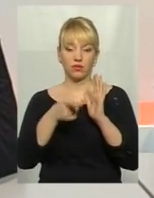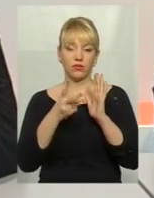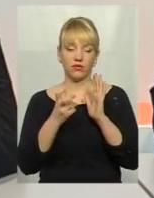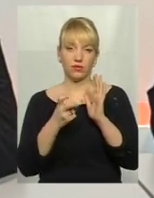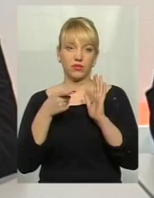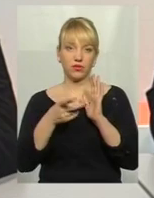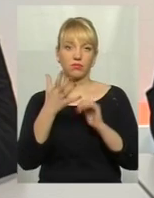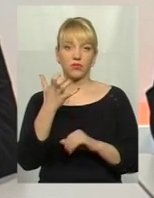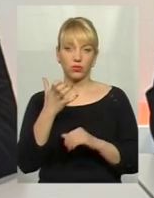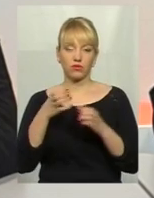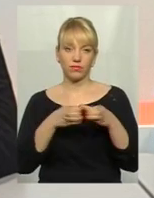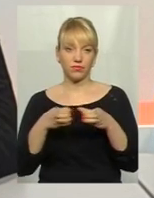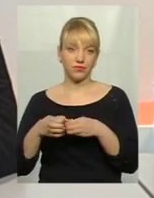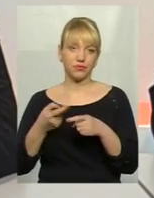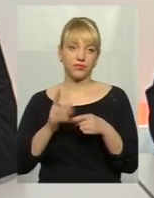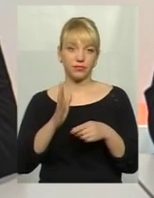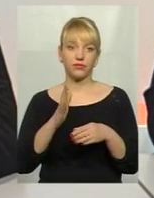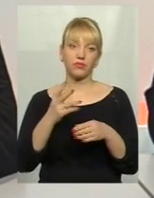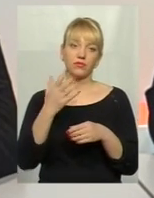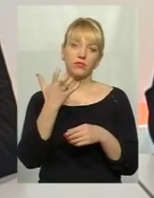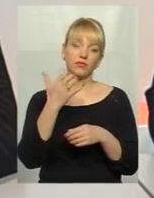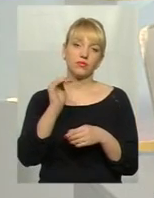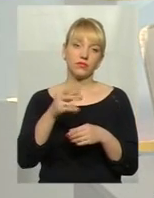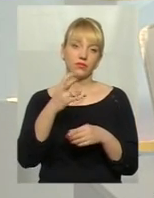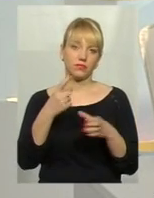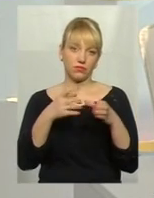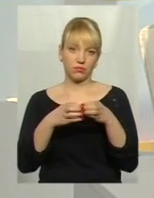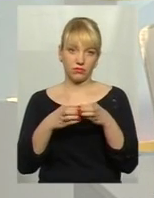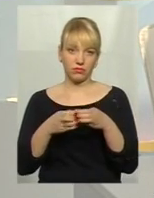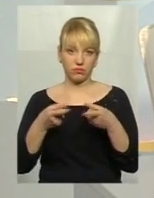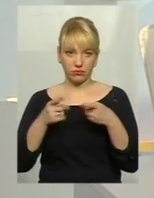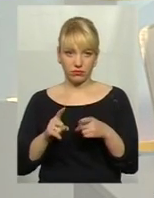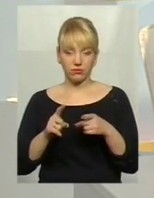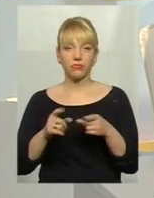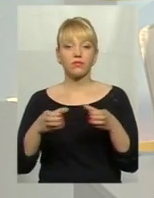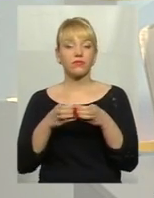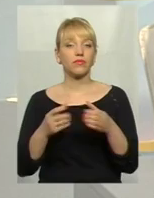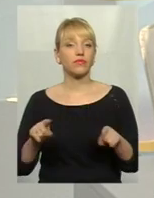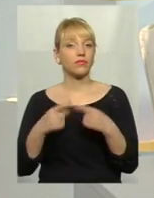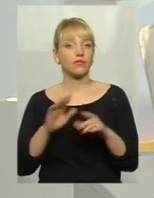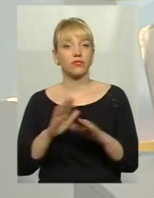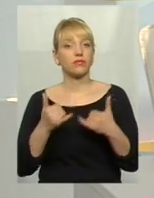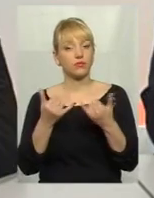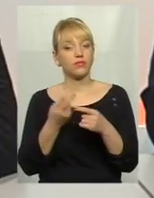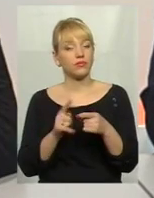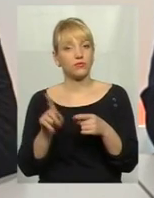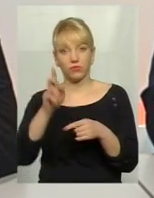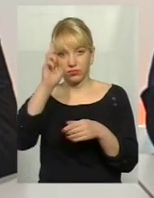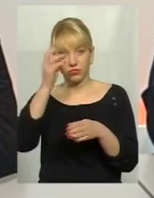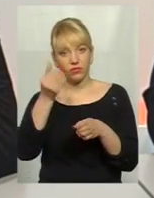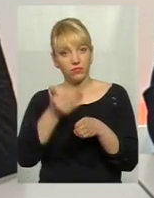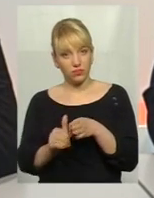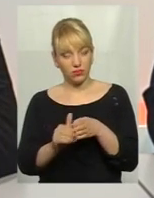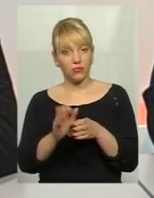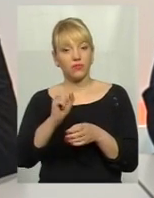чи на 1500 громад, і це там вийде по 500 тисяч на громаду. Насправді громада ж створюється не для того, щоб держава виділила ресурс. Громада